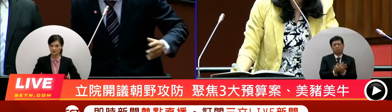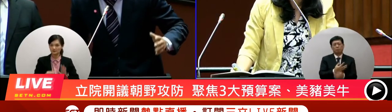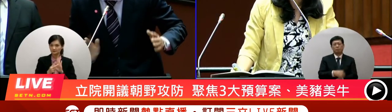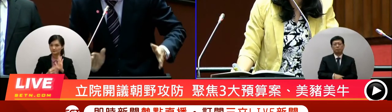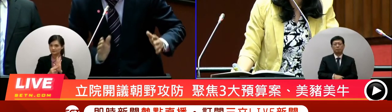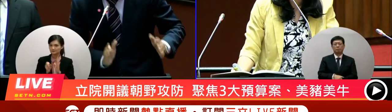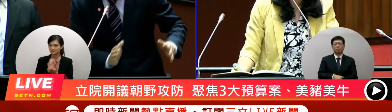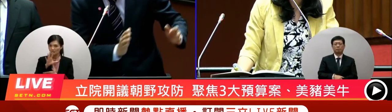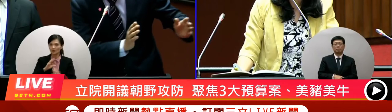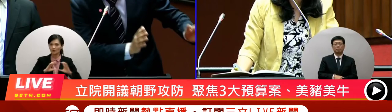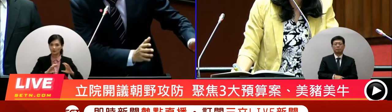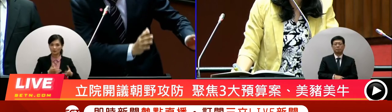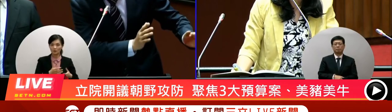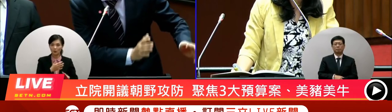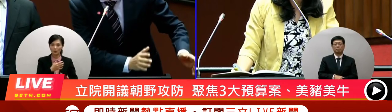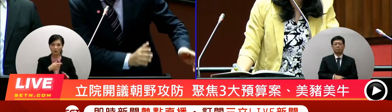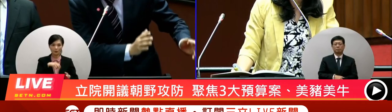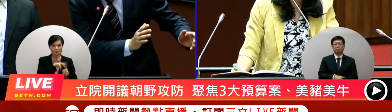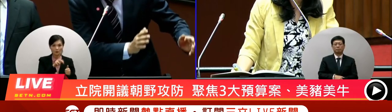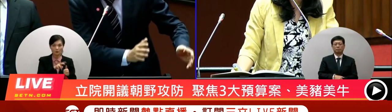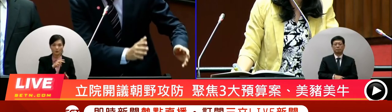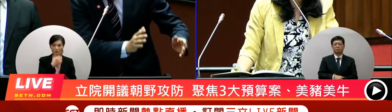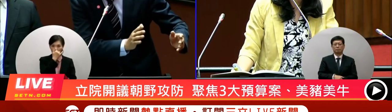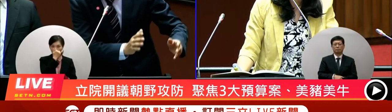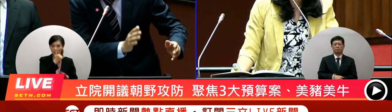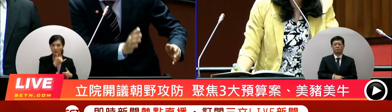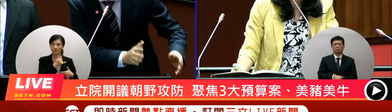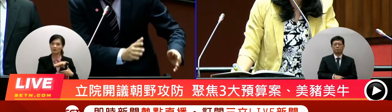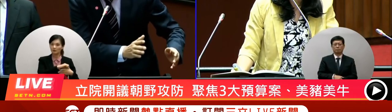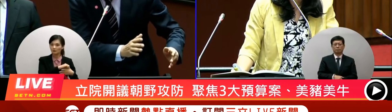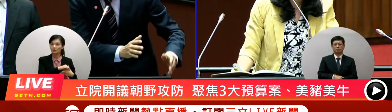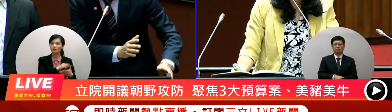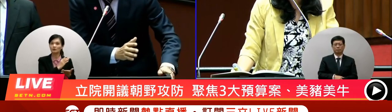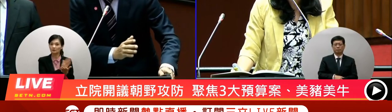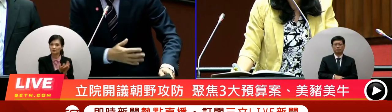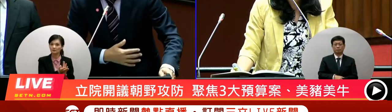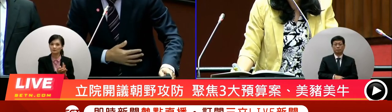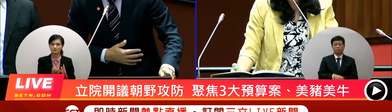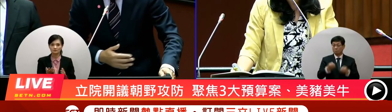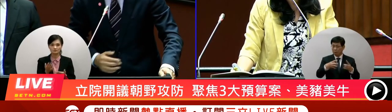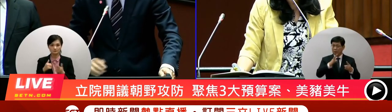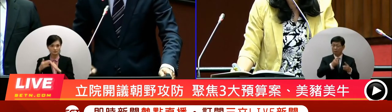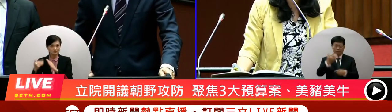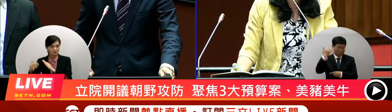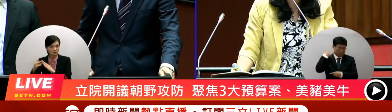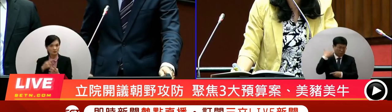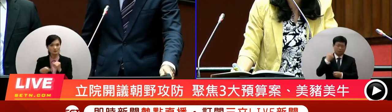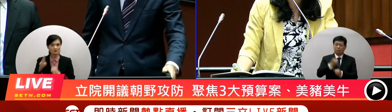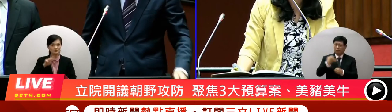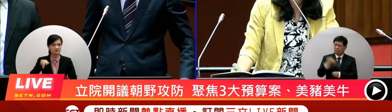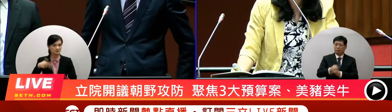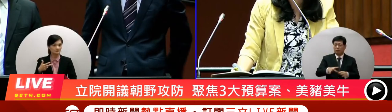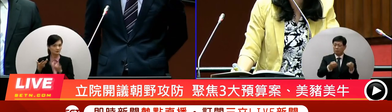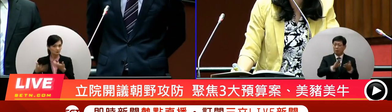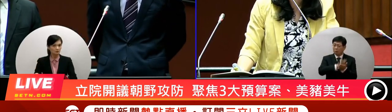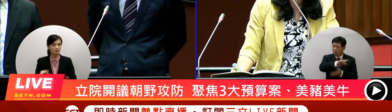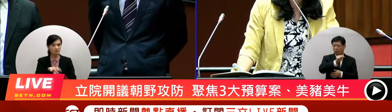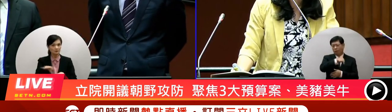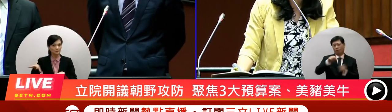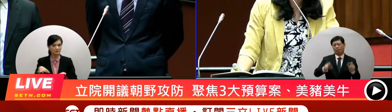说明，国产猪将来都会用在3700多个学校。 现在跟你讨论的是过去执行力的问题，你现在跟我说未